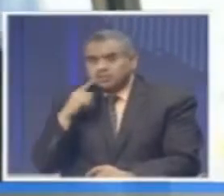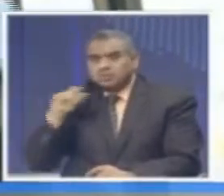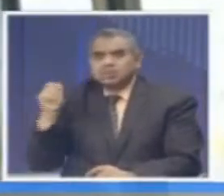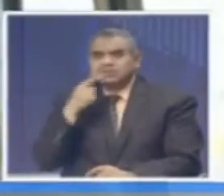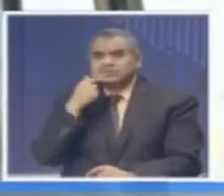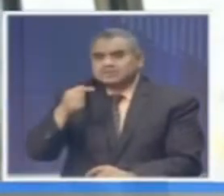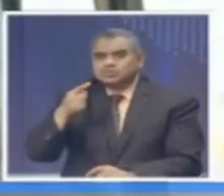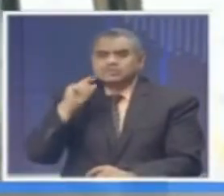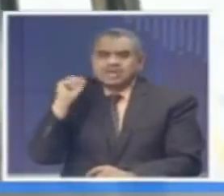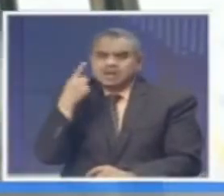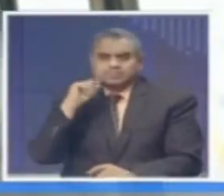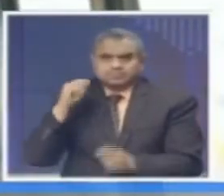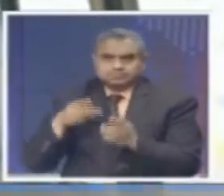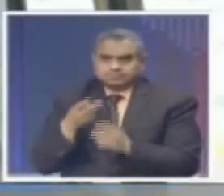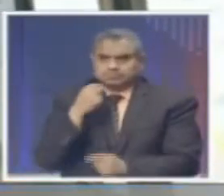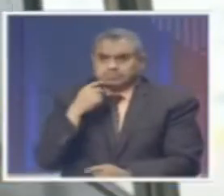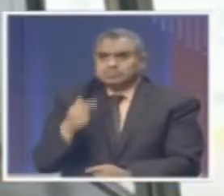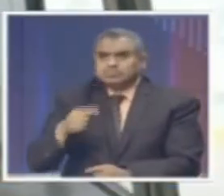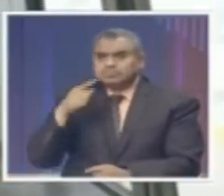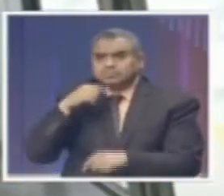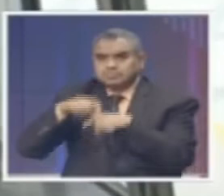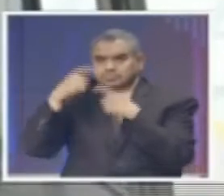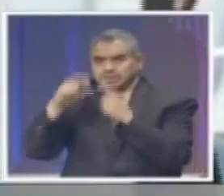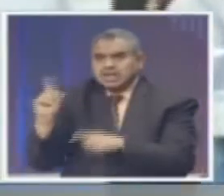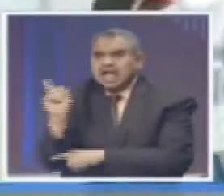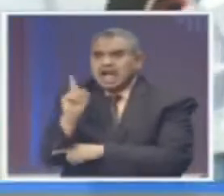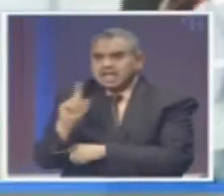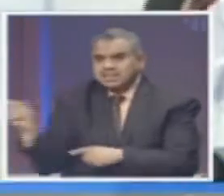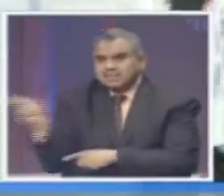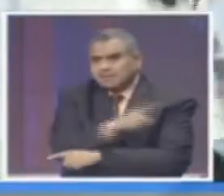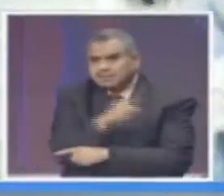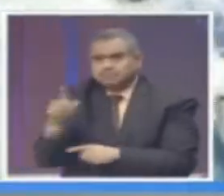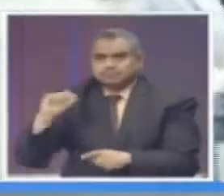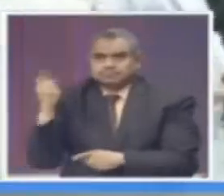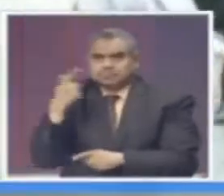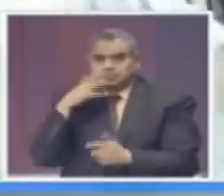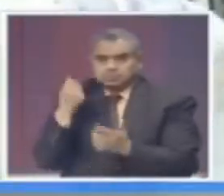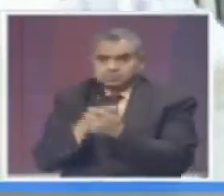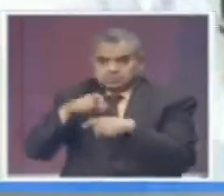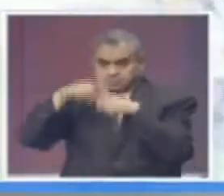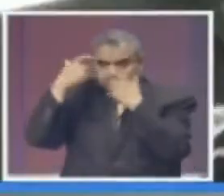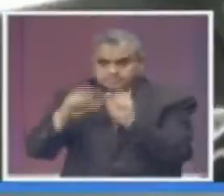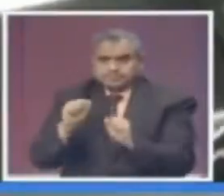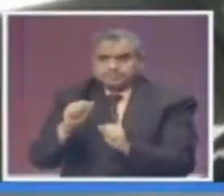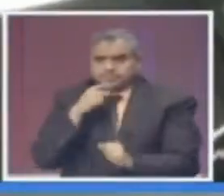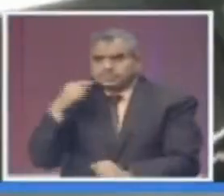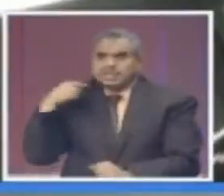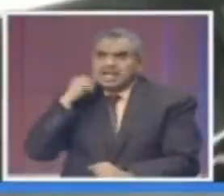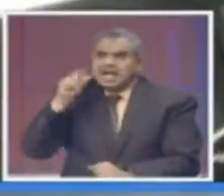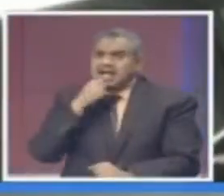صراحة الخط الجديد ده 100 100 عدلي منصور للعتبة. القطر حضرتك بمجرد ما بيقوم من محطة عدلي